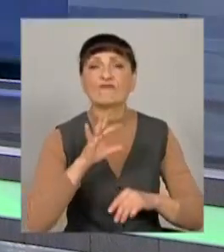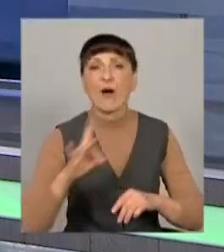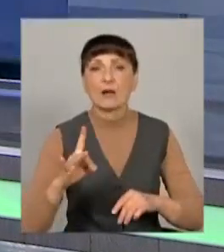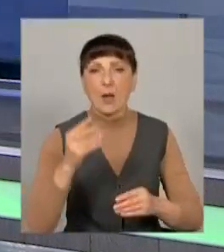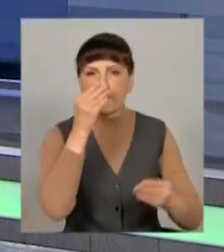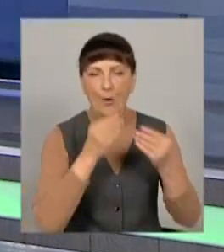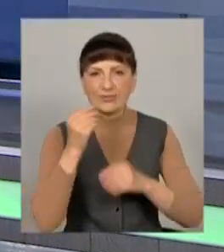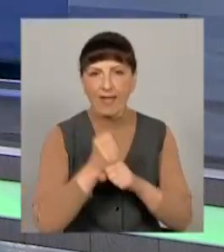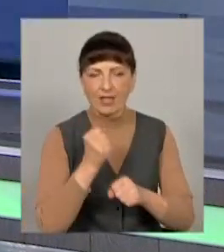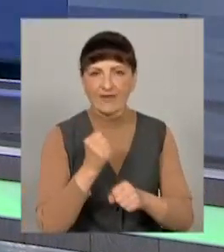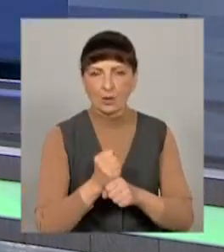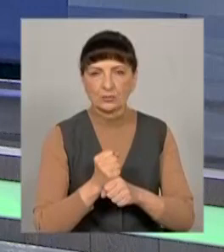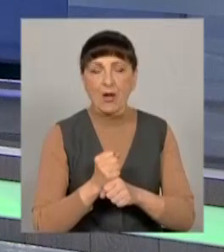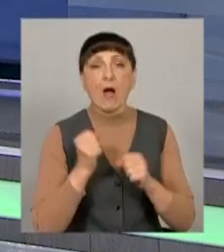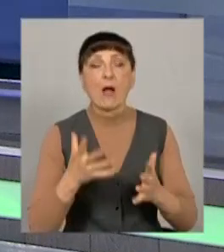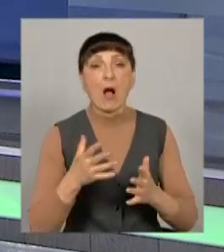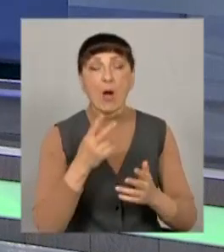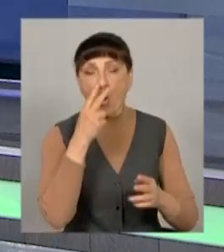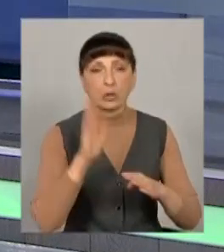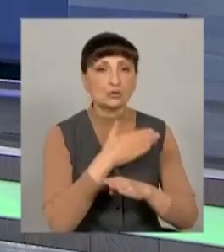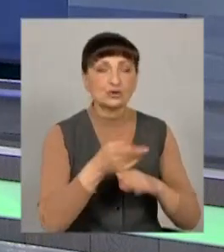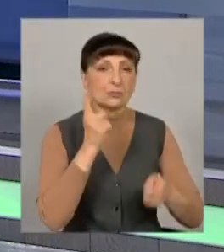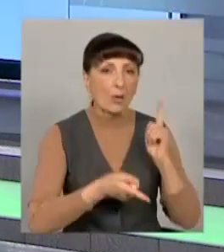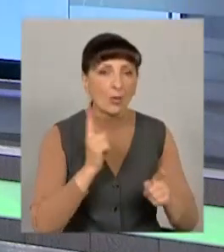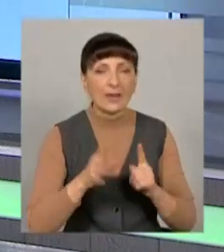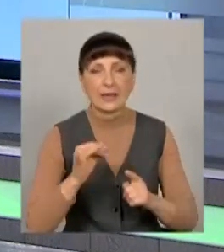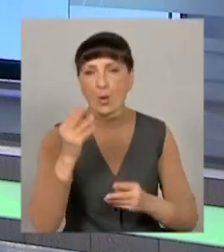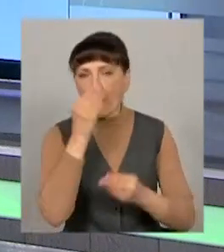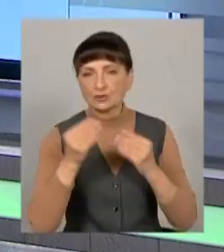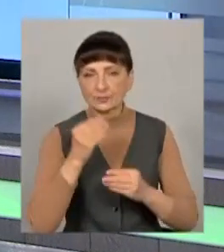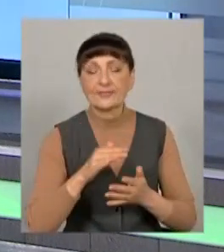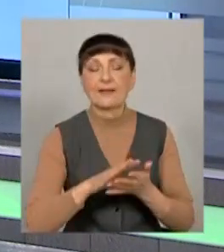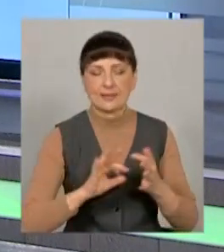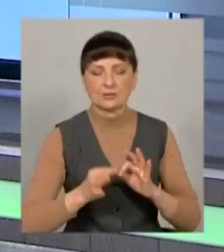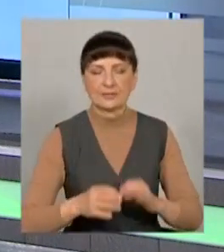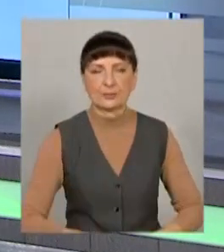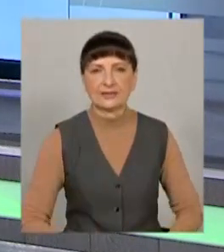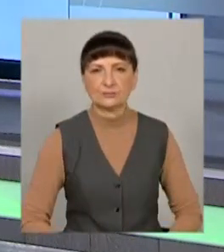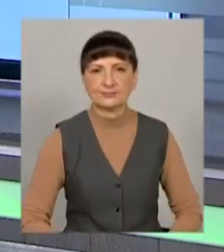подделывают злоумышленники и как отличить фальсификат от оригинала, выясняла Дина Жанабекова.